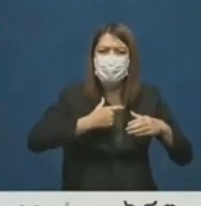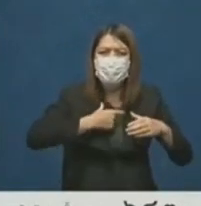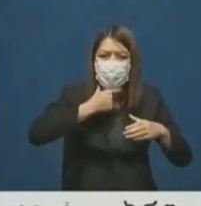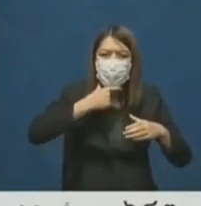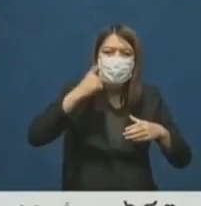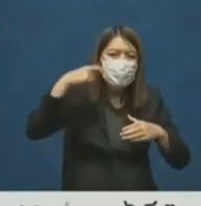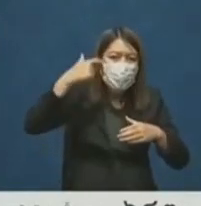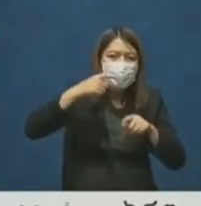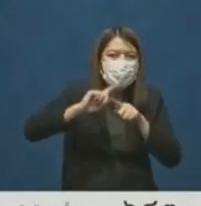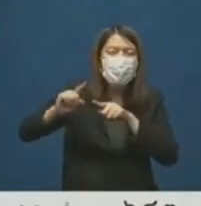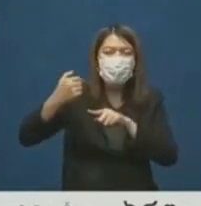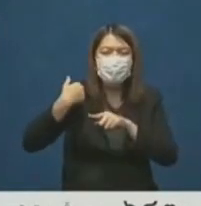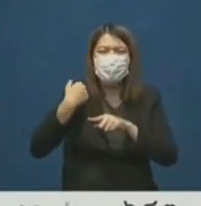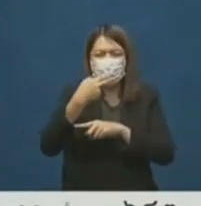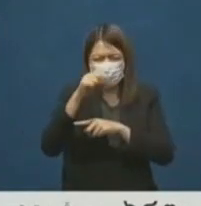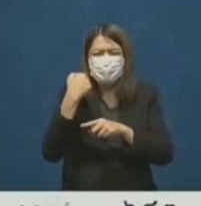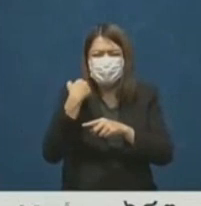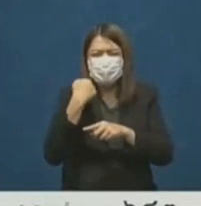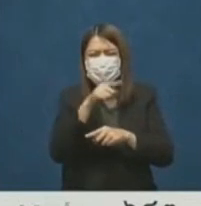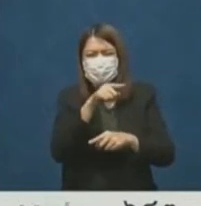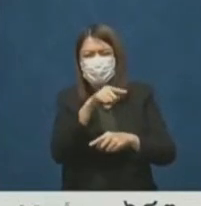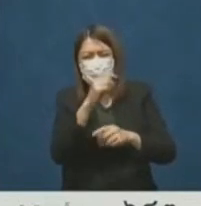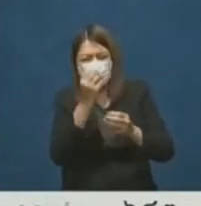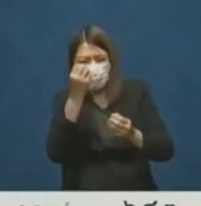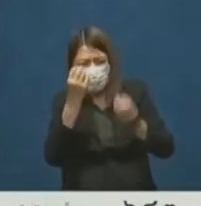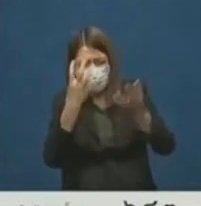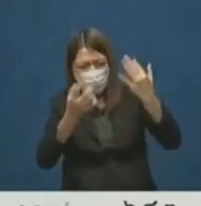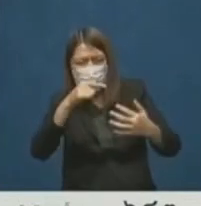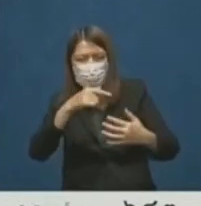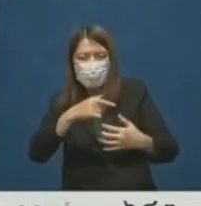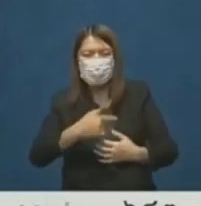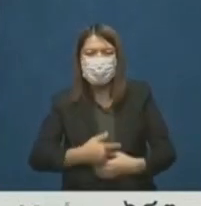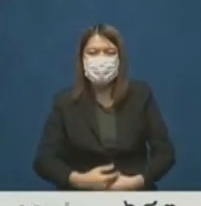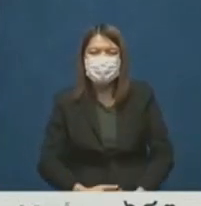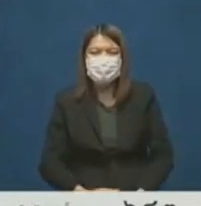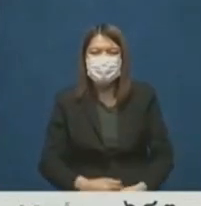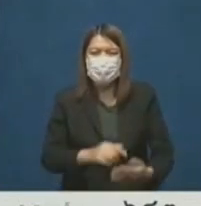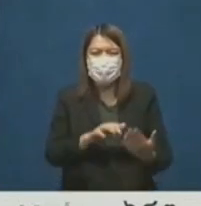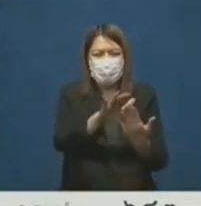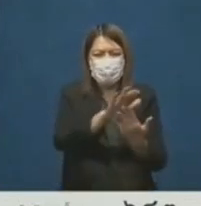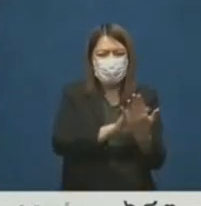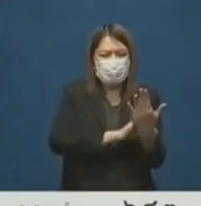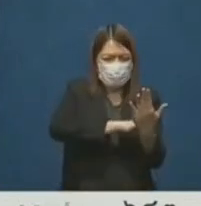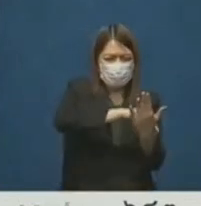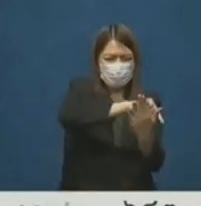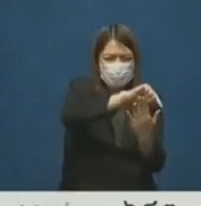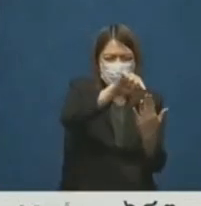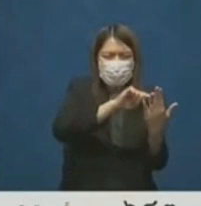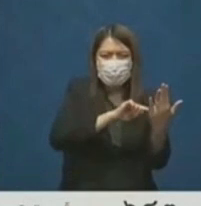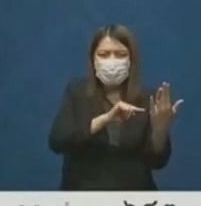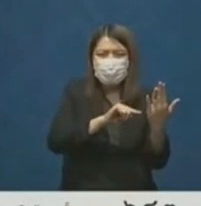น้องชาติพันธุ์ชนเผ่าต่างๆนะครับหลักสูตรเมื่อก่อนยังเขียนเลยนะครับชาวเขาทลายป่าแล้ววันนี้ผมยังยืนยันว่าแผนที่ป่า